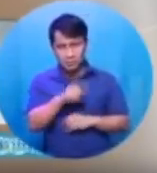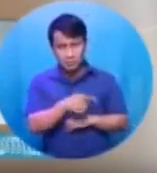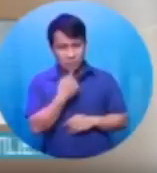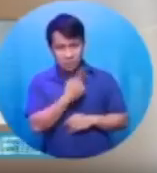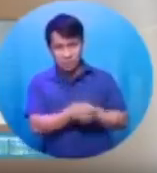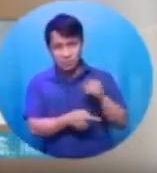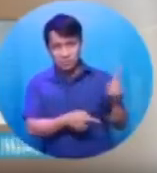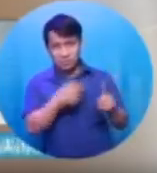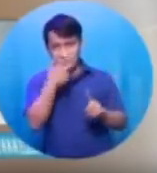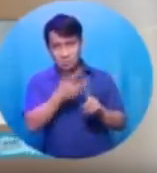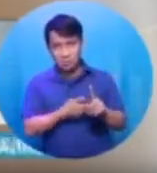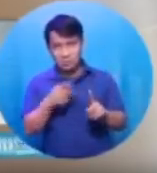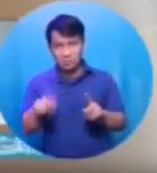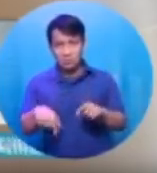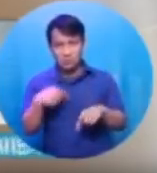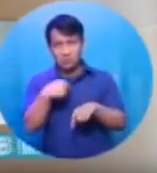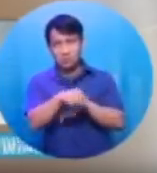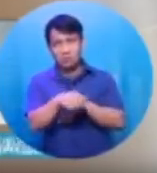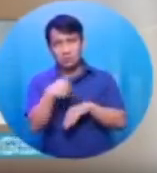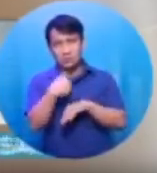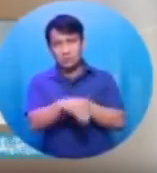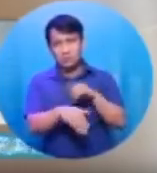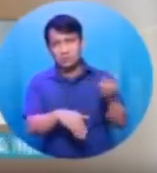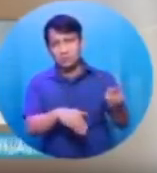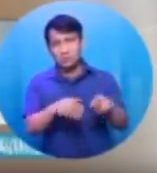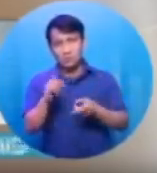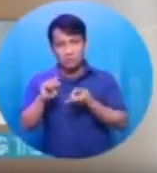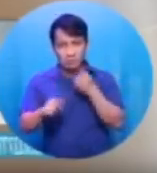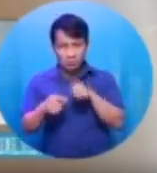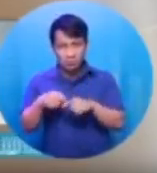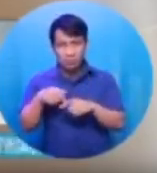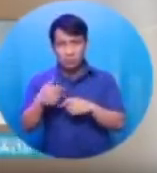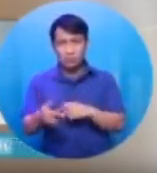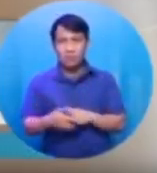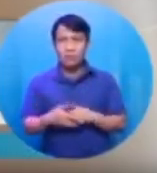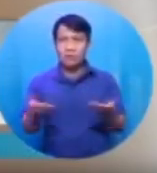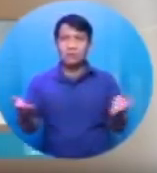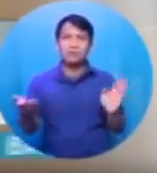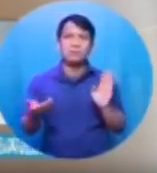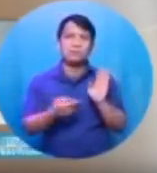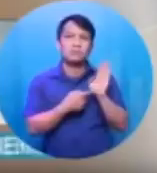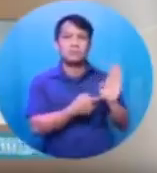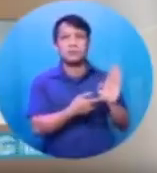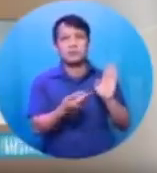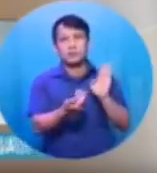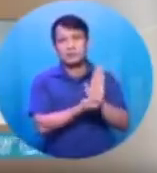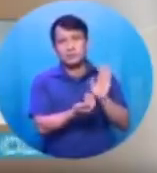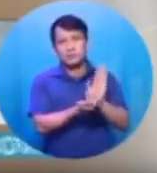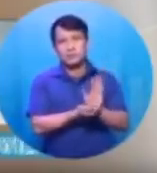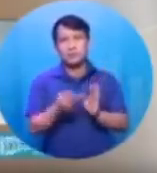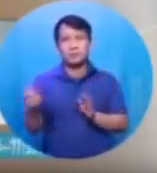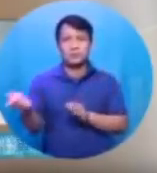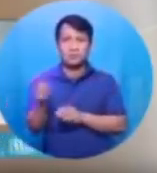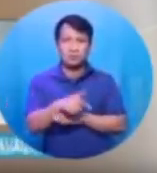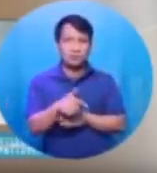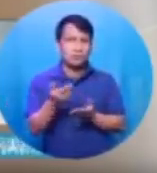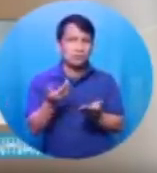sabi mo, 3 months ako hindi nagpadala. Sabi mo sa mga kaibigan natin, patunayan mo. Andiyan yung mga kaibigan natin,